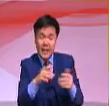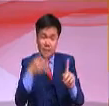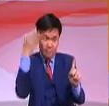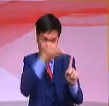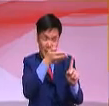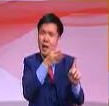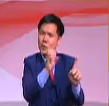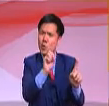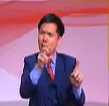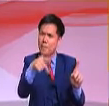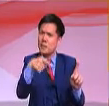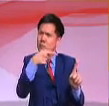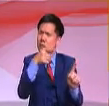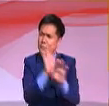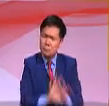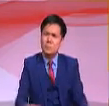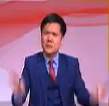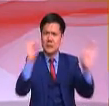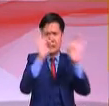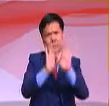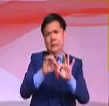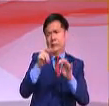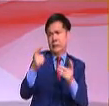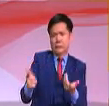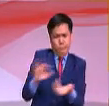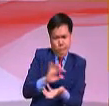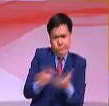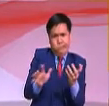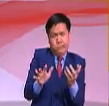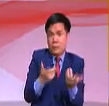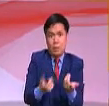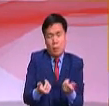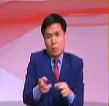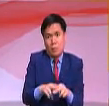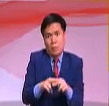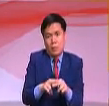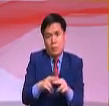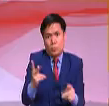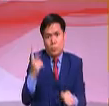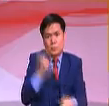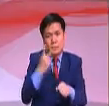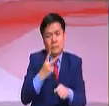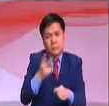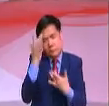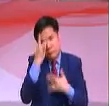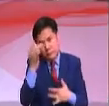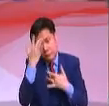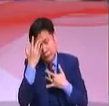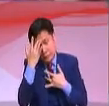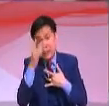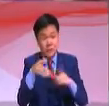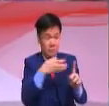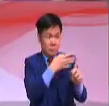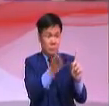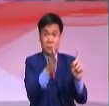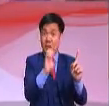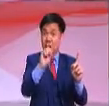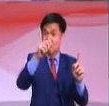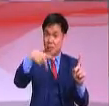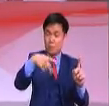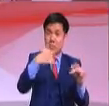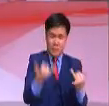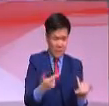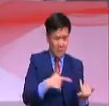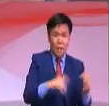SOP penting bagi mengelak mereka ditimpa kecelakaan berganda. Sekiranya SOP tidak dipatuhi, penduduk yang sudah